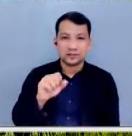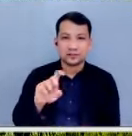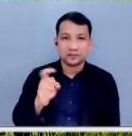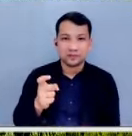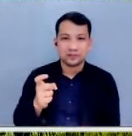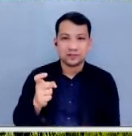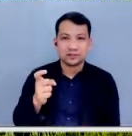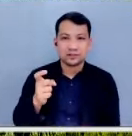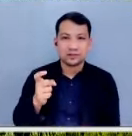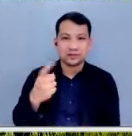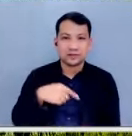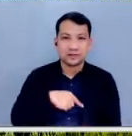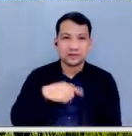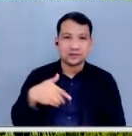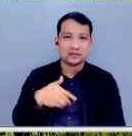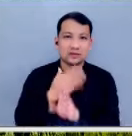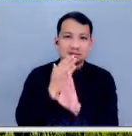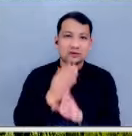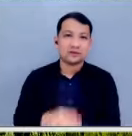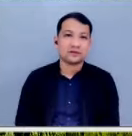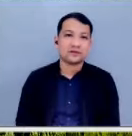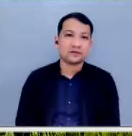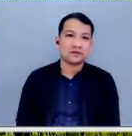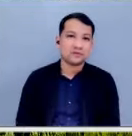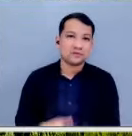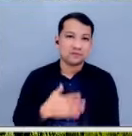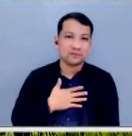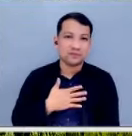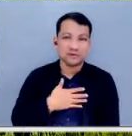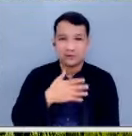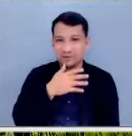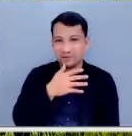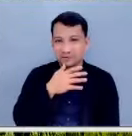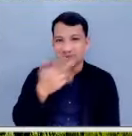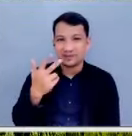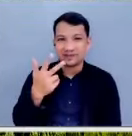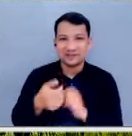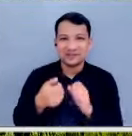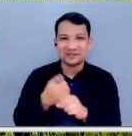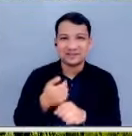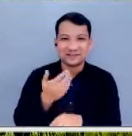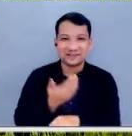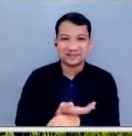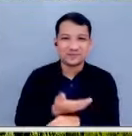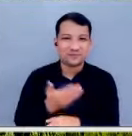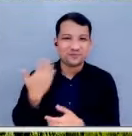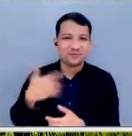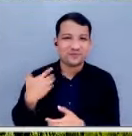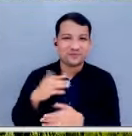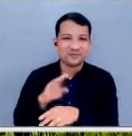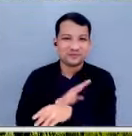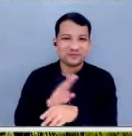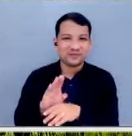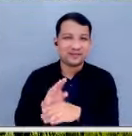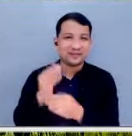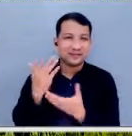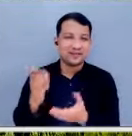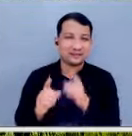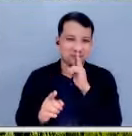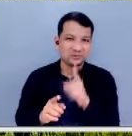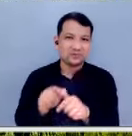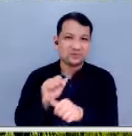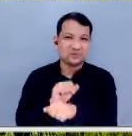Convention Davao. Mama, grabe! Magtatatlo na anak mo, pero busy-busy ka pa. You are a true working mom for